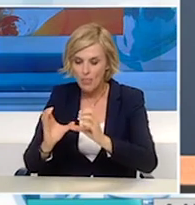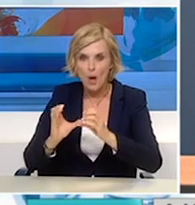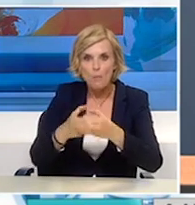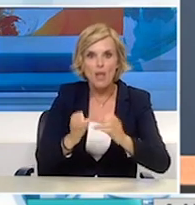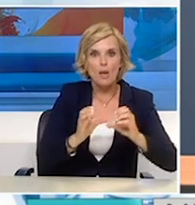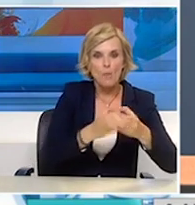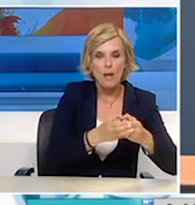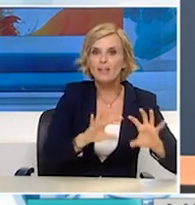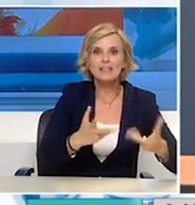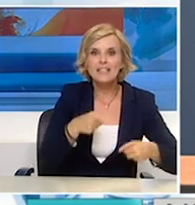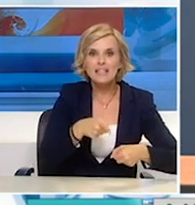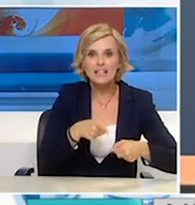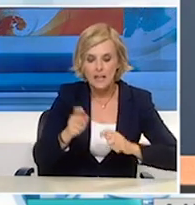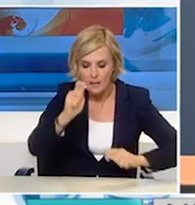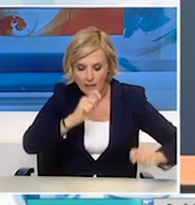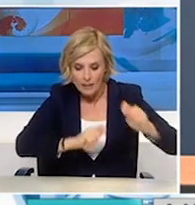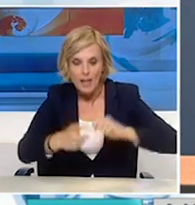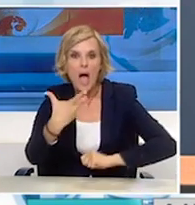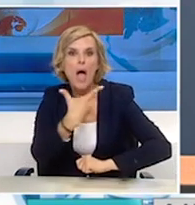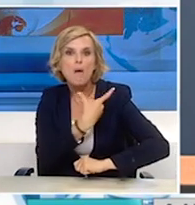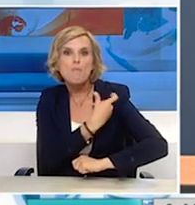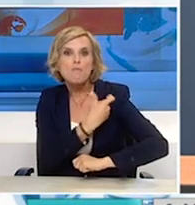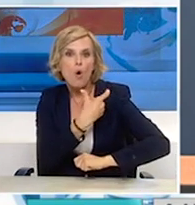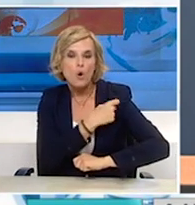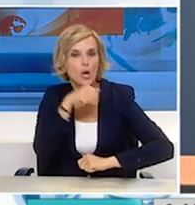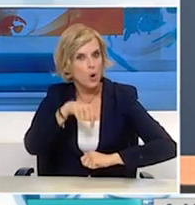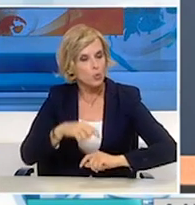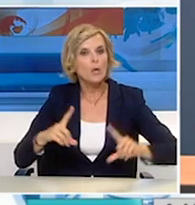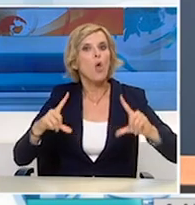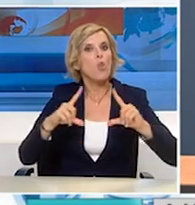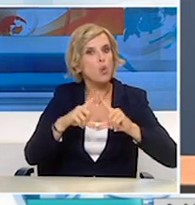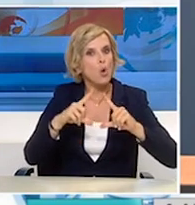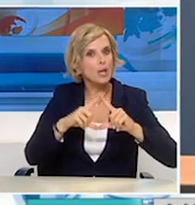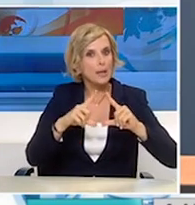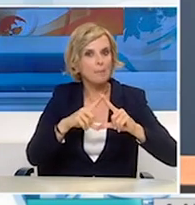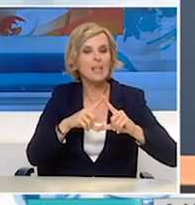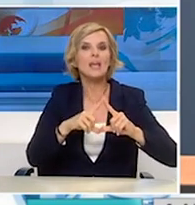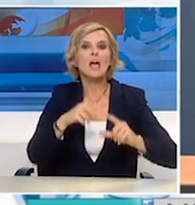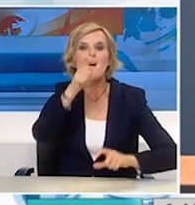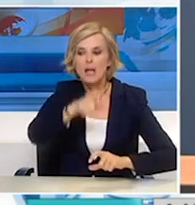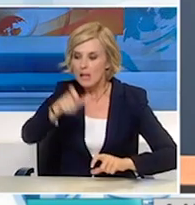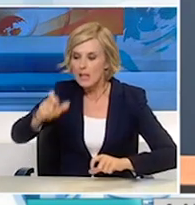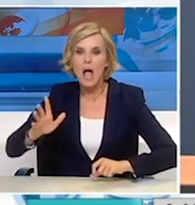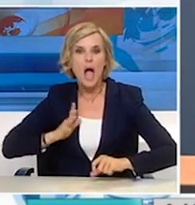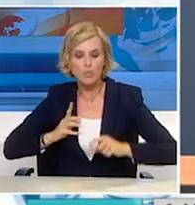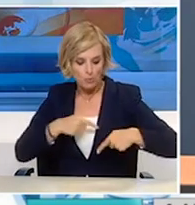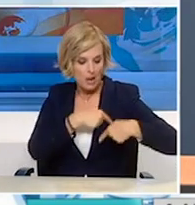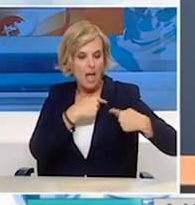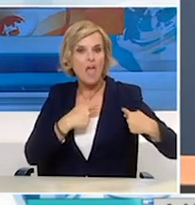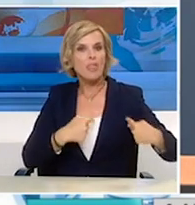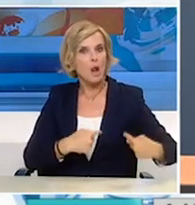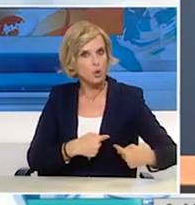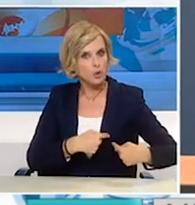σε 10 κλινικές δοκιμές σε ανθρώπους, 2 εκ των οποίων είναι σε φάση 2, που σημαίνει πως θα συμμετέχει μεγαλύτερος αριθμός υγιών